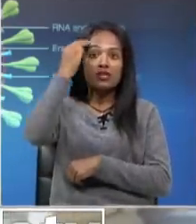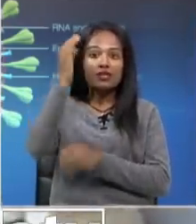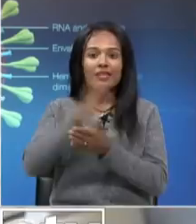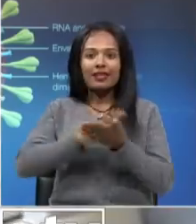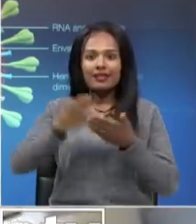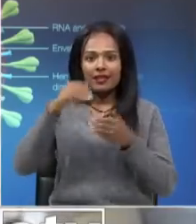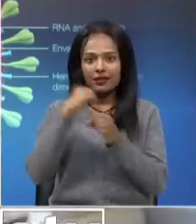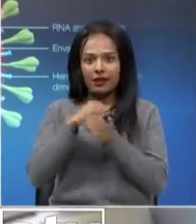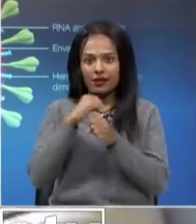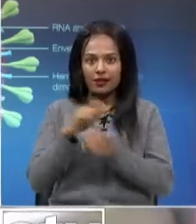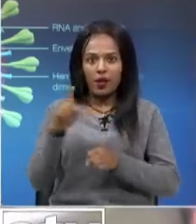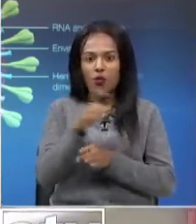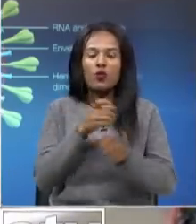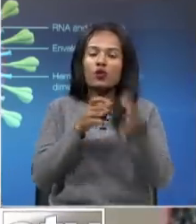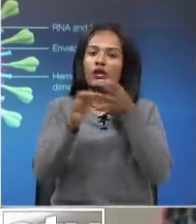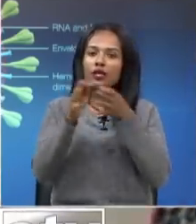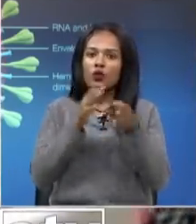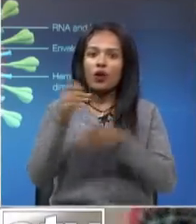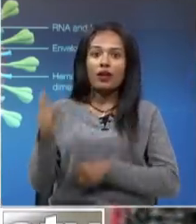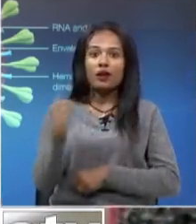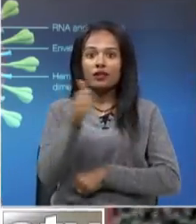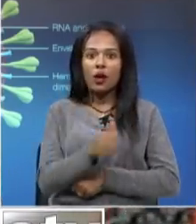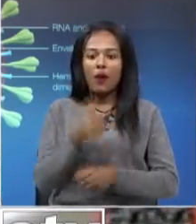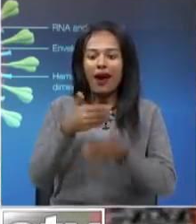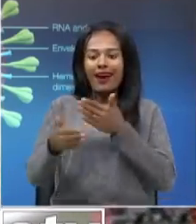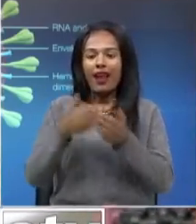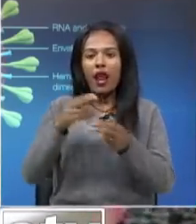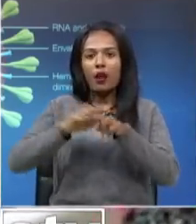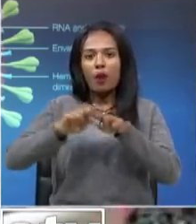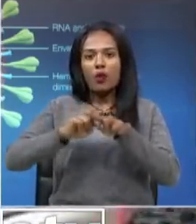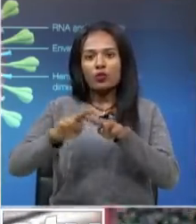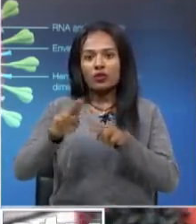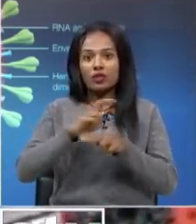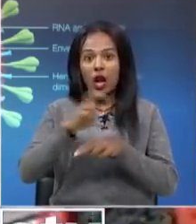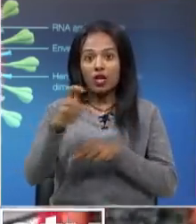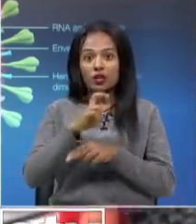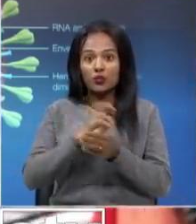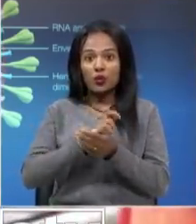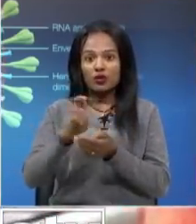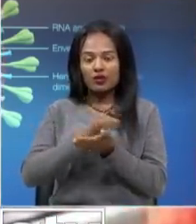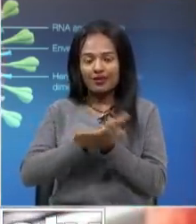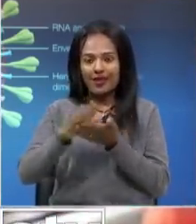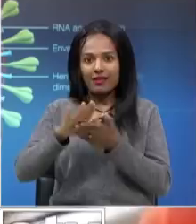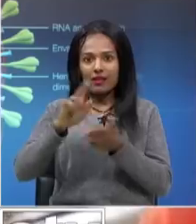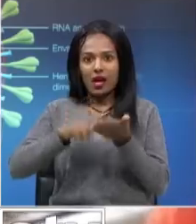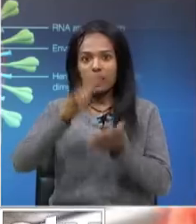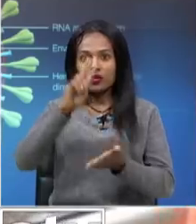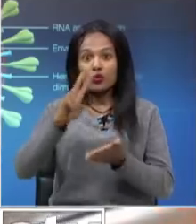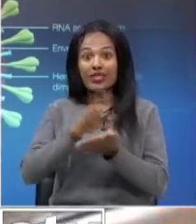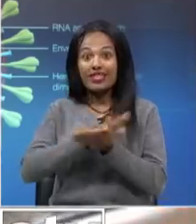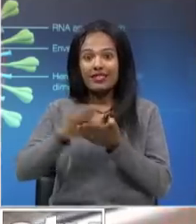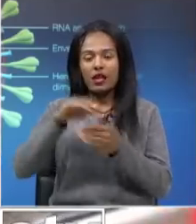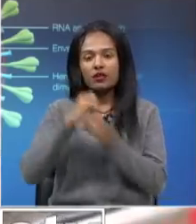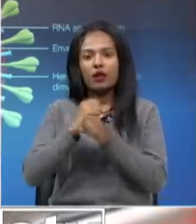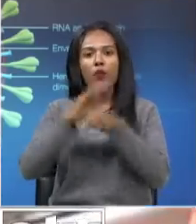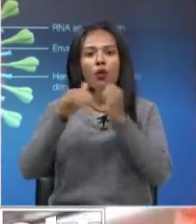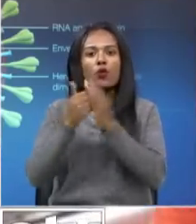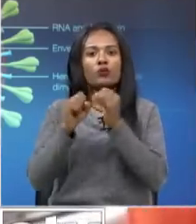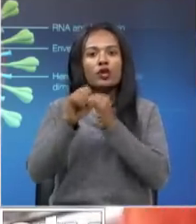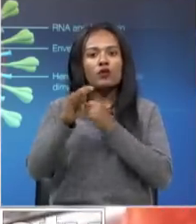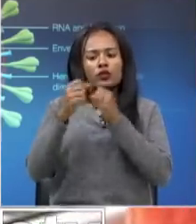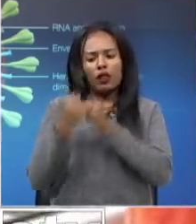ስራ እየተሰራ መሆኑን ገልጿል። የአዲስ አበባ ቀላል ባቡር ትራንስፖርት ጽዳትን ያነሱት ጠቅላይ ሚኒስትሩ የጽዳት ስራ በሁሉም ዘርፎች